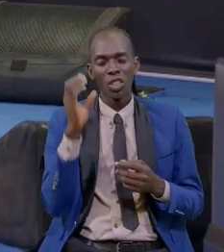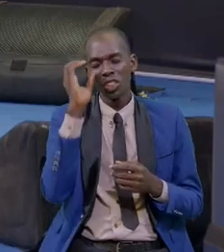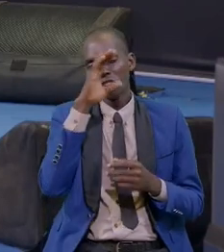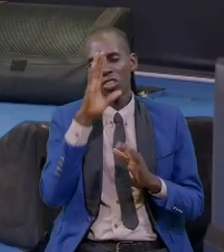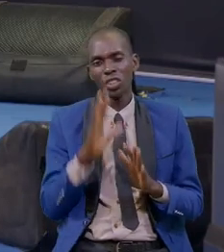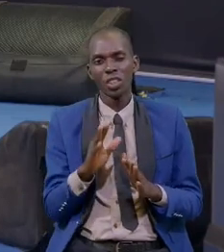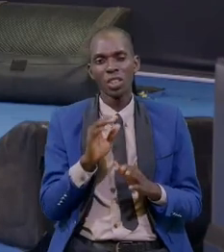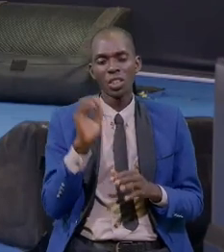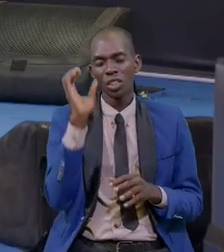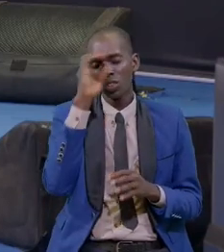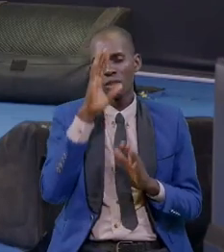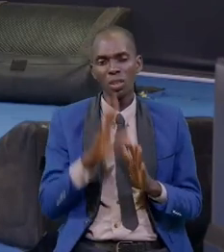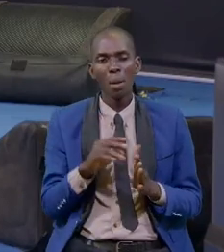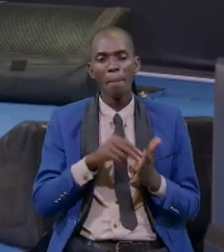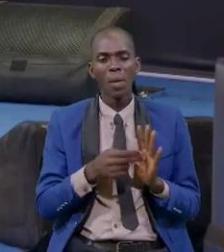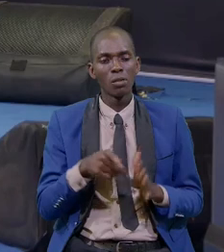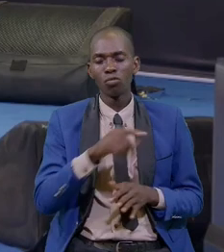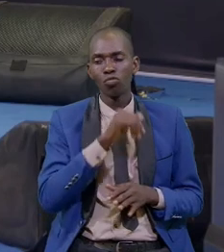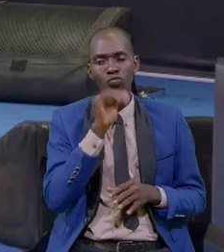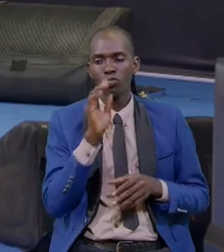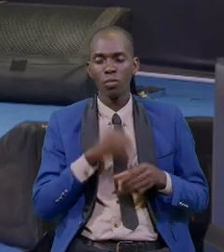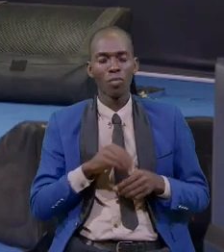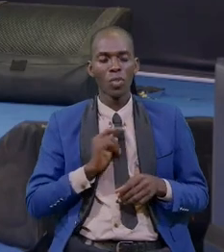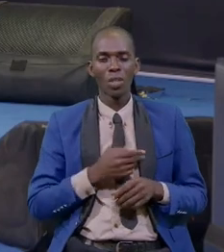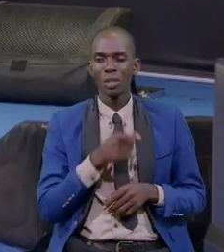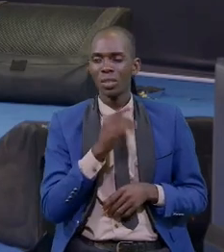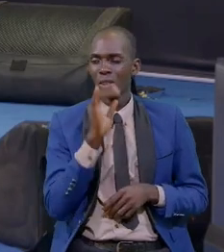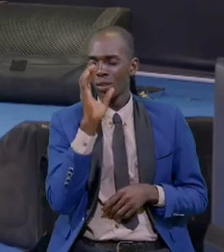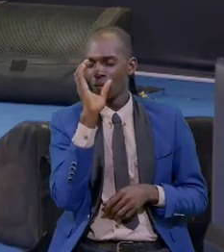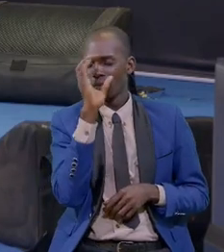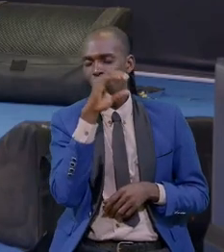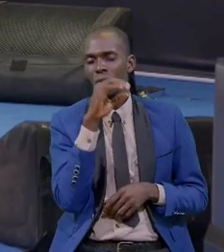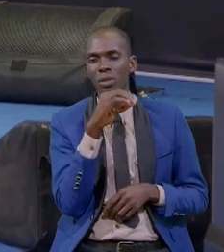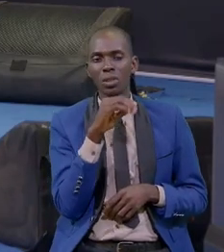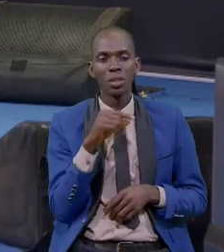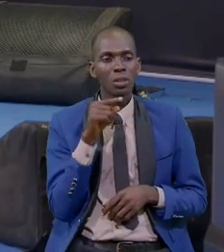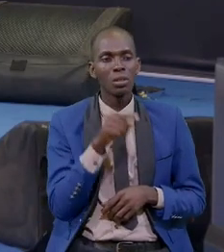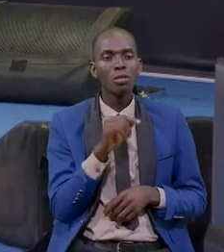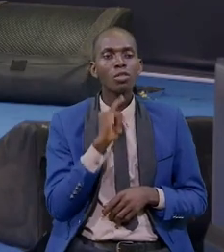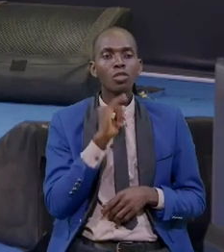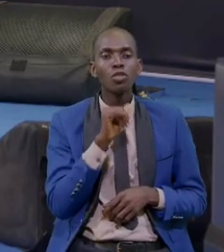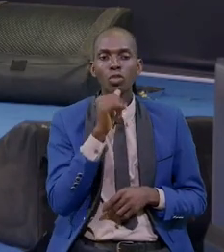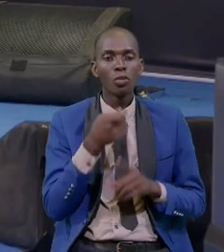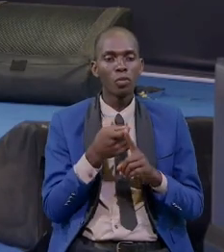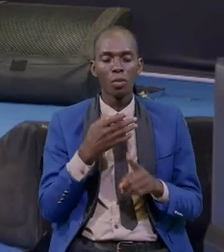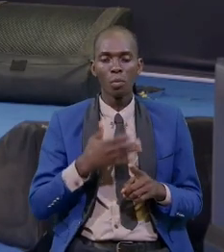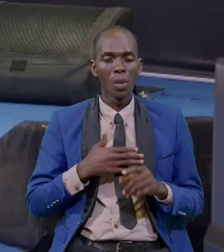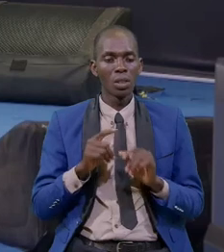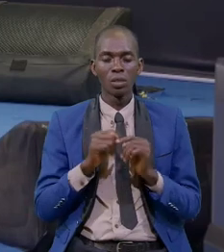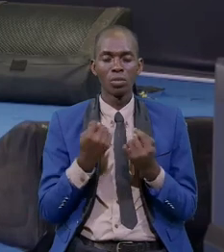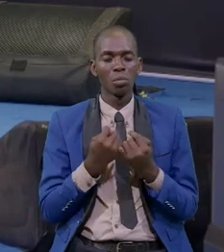appelez étranger? Il n'est pas de ma religion. Il est étrange. Il n'est pas de ma tribu. Étrange.